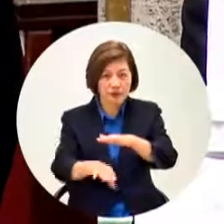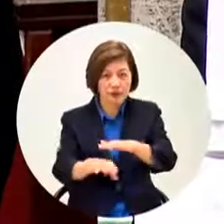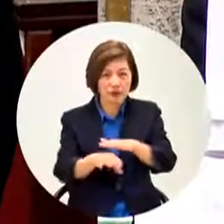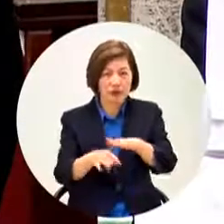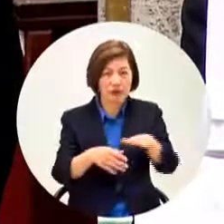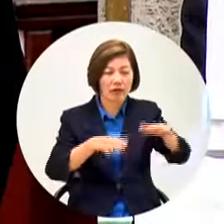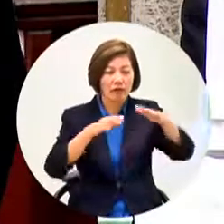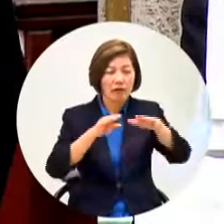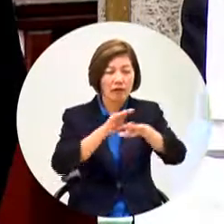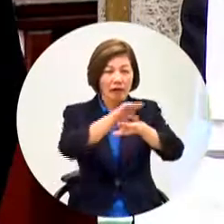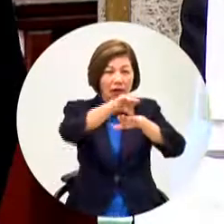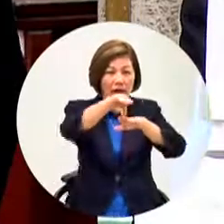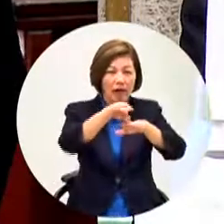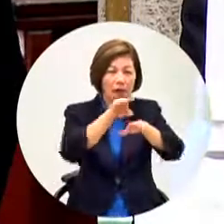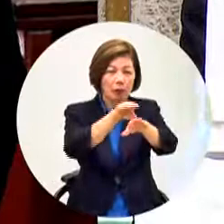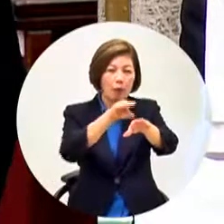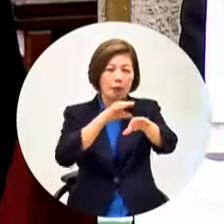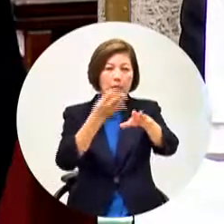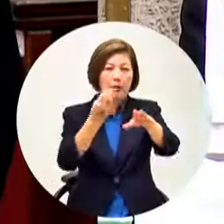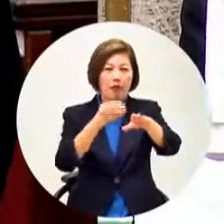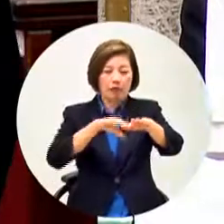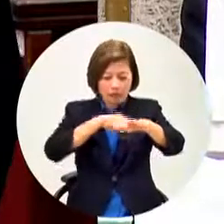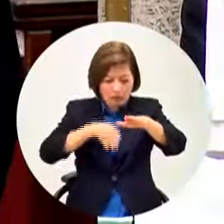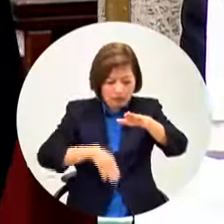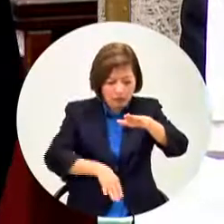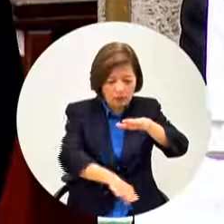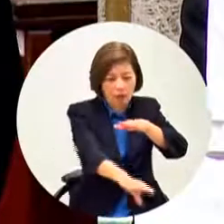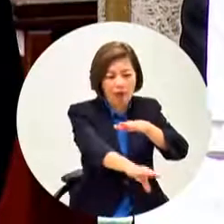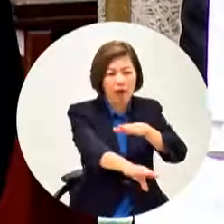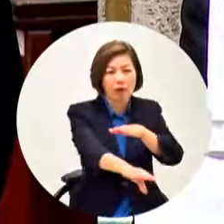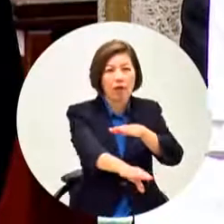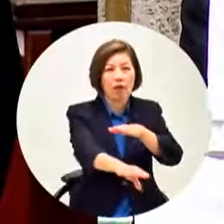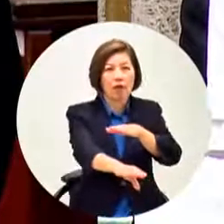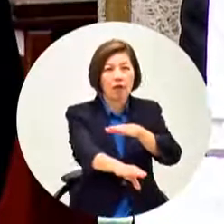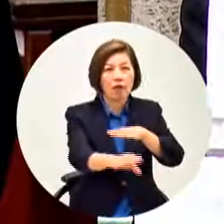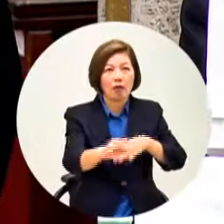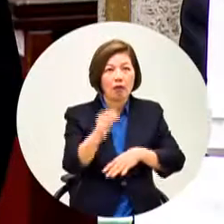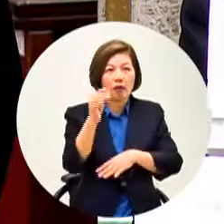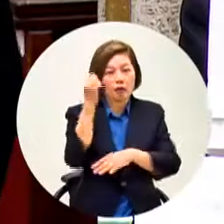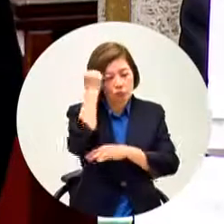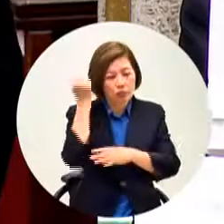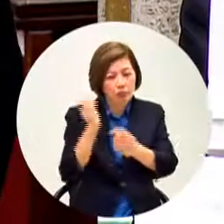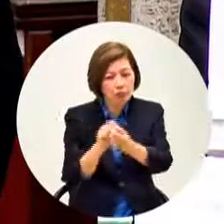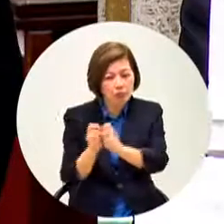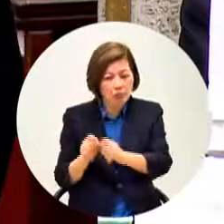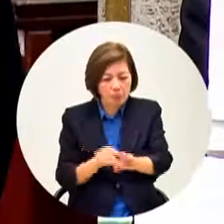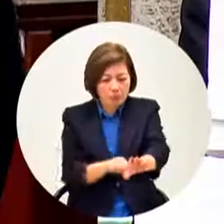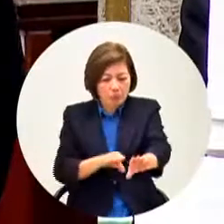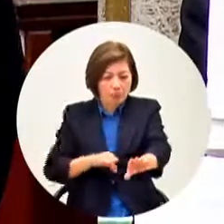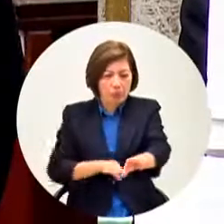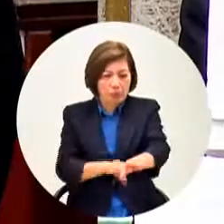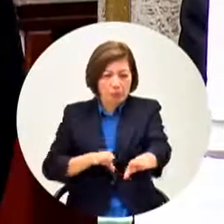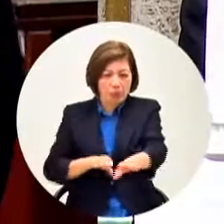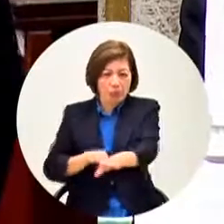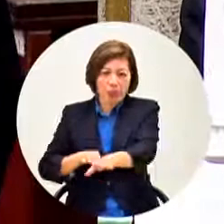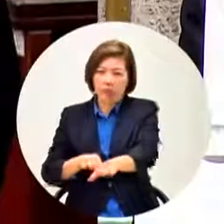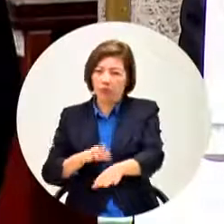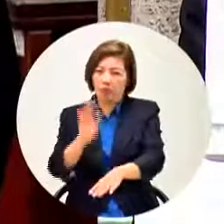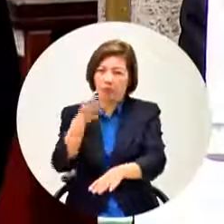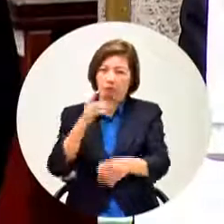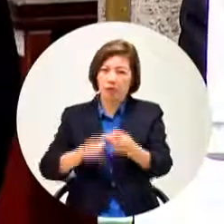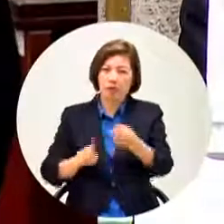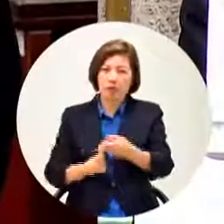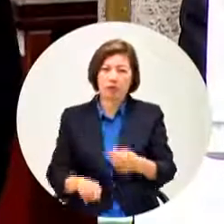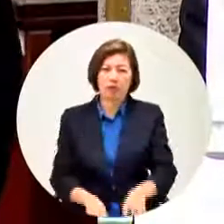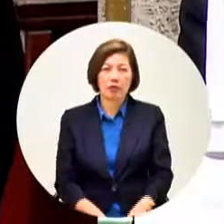无塌，结果规个钟头，无走无换平面道路，走了煞平面道路规钟头咧塌车。啊，咱是